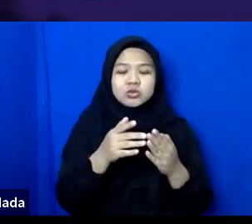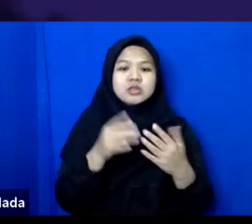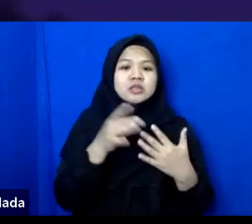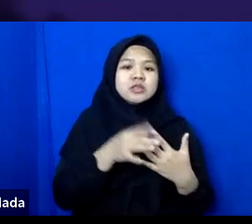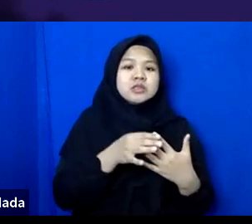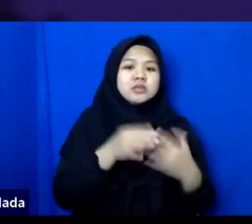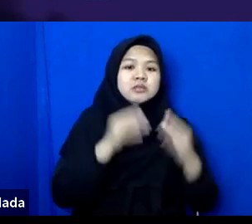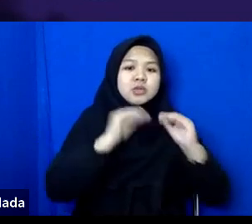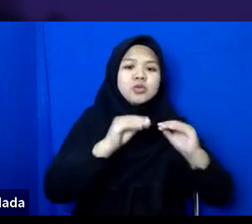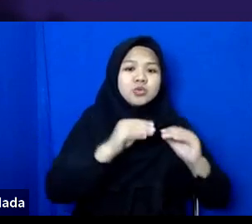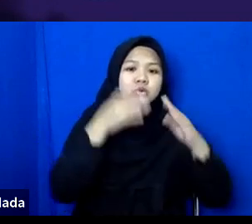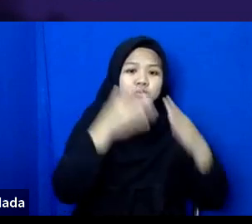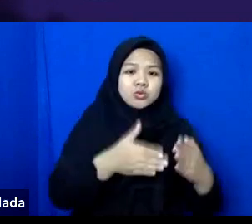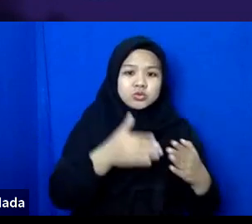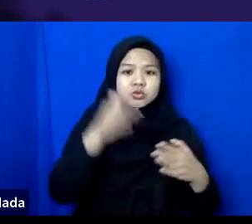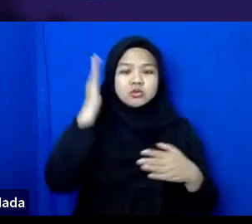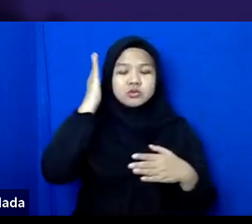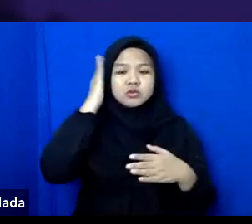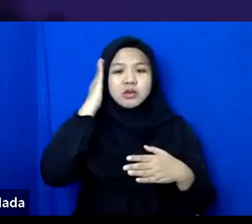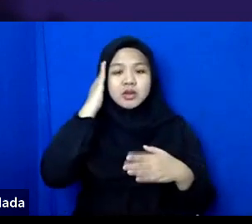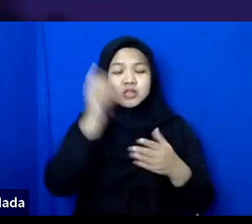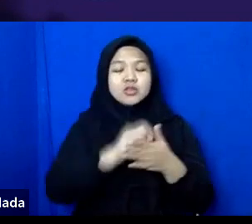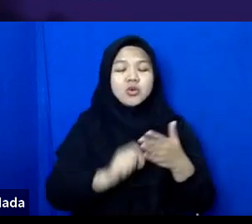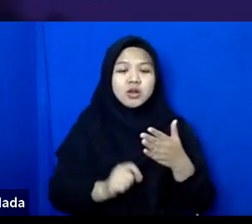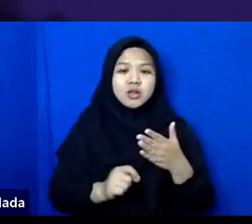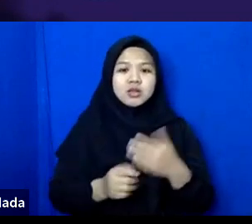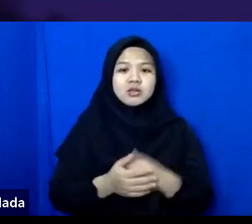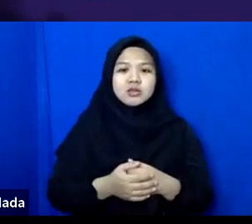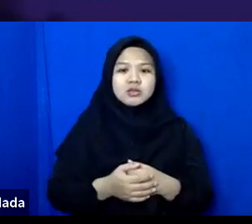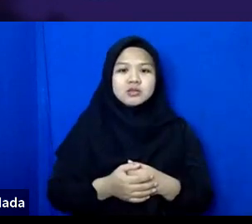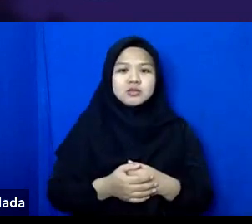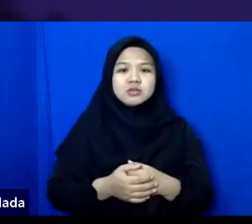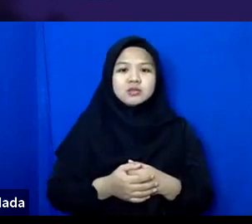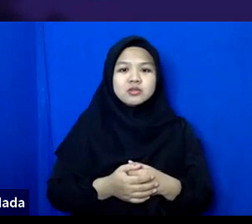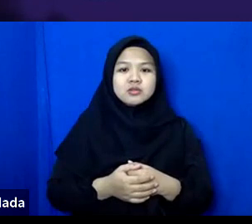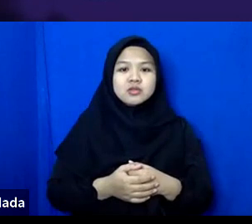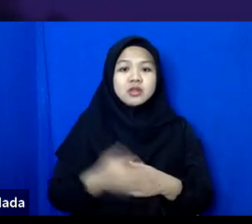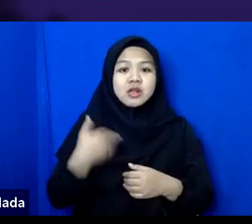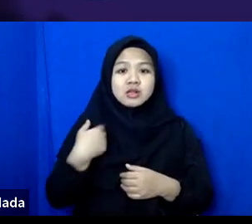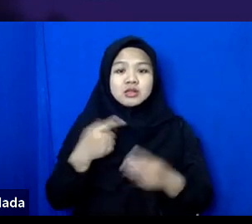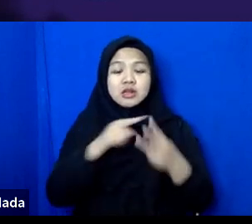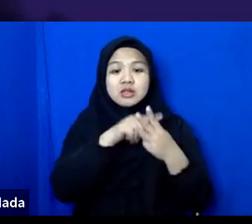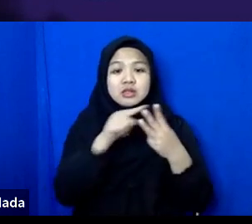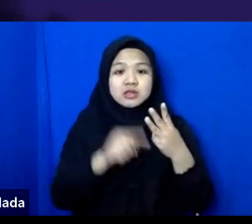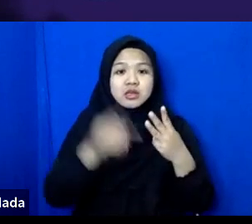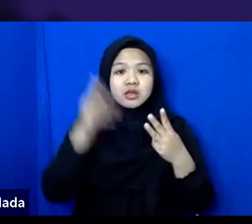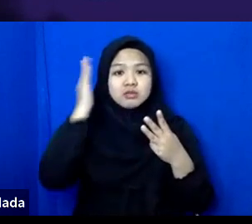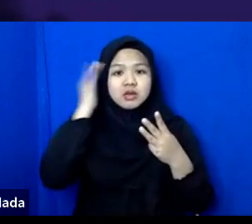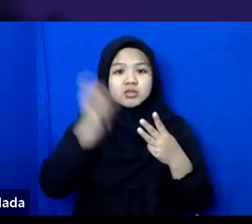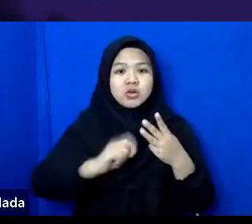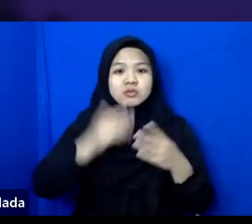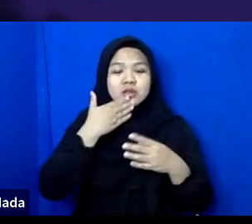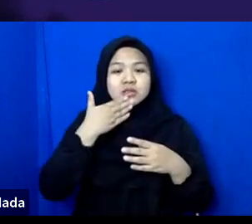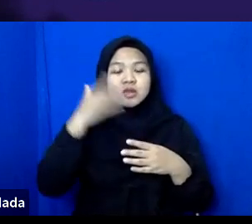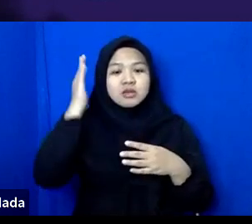education ceng-ceng pensem kepala sekolah untuk pendidikan khusus jadi ada tiga di kepala sekolah biasa